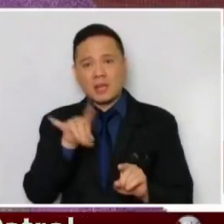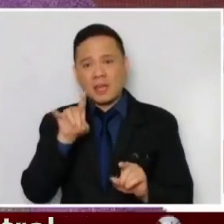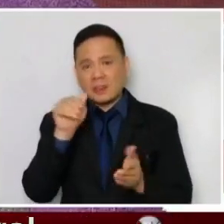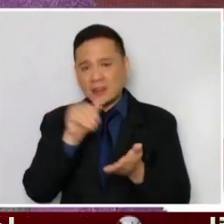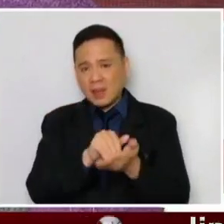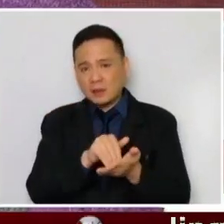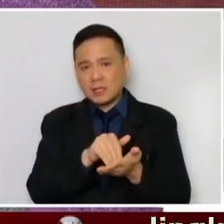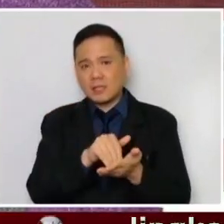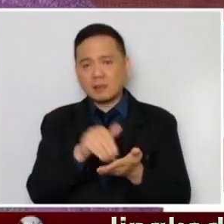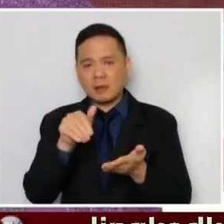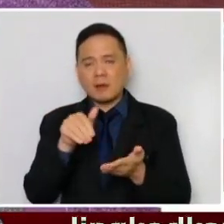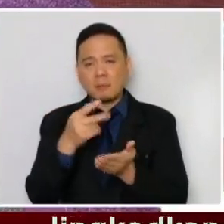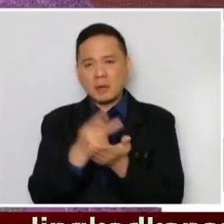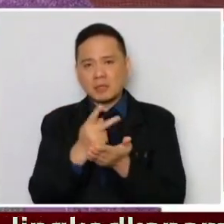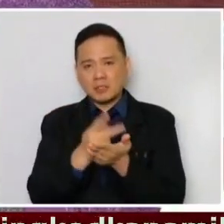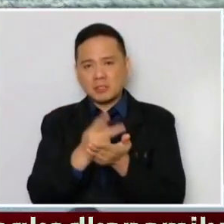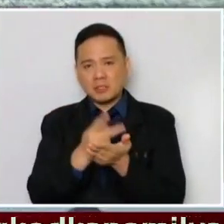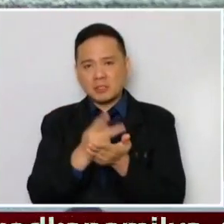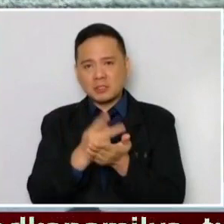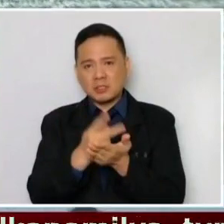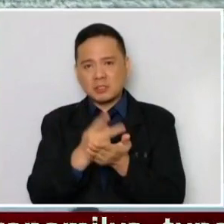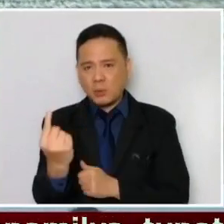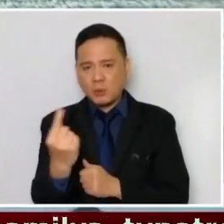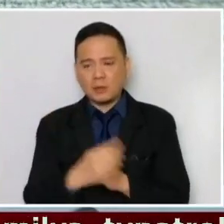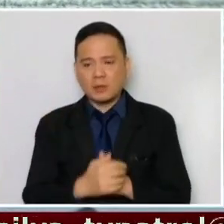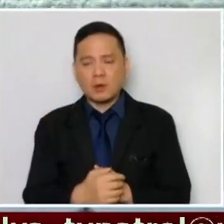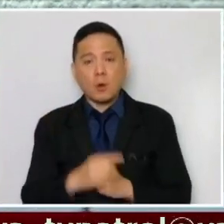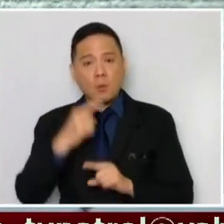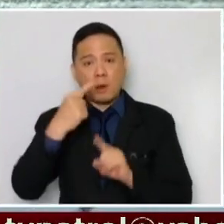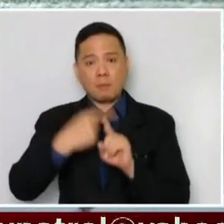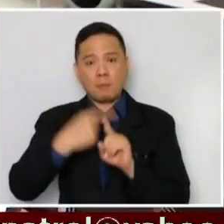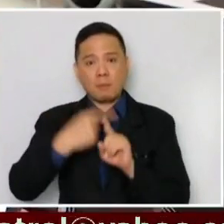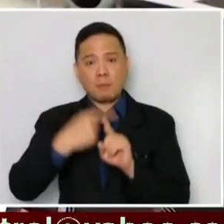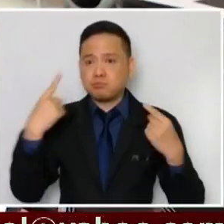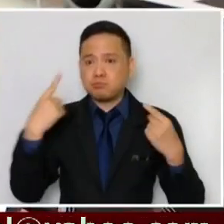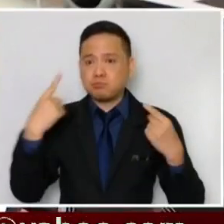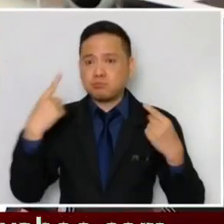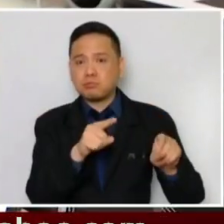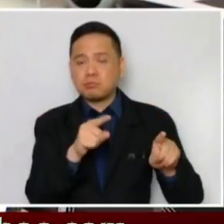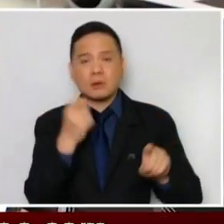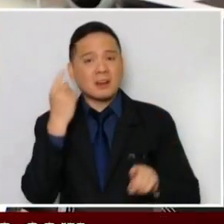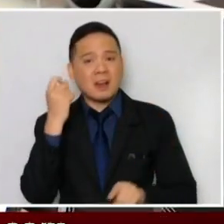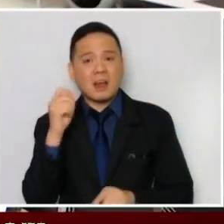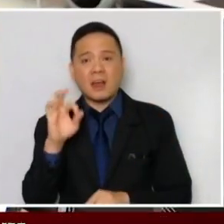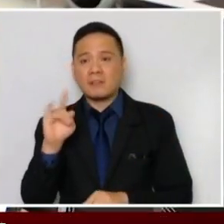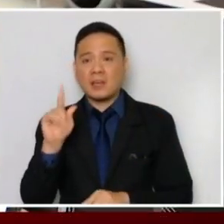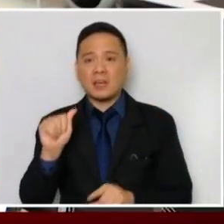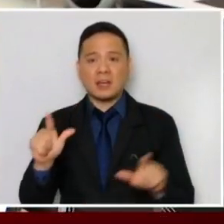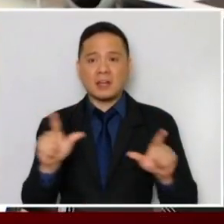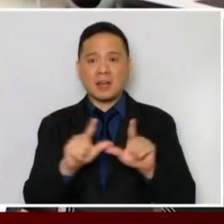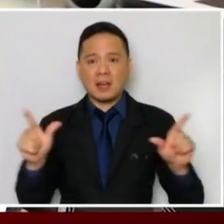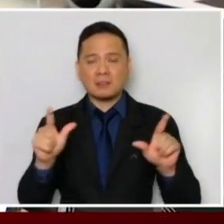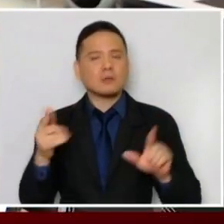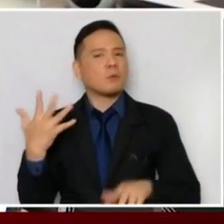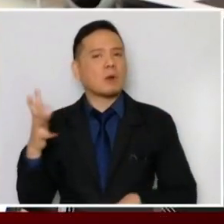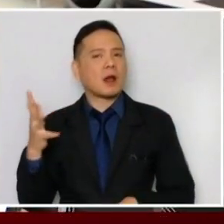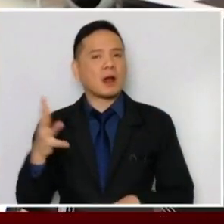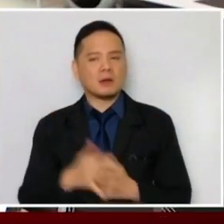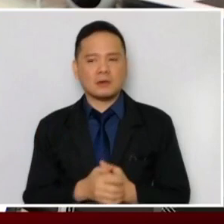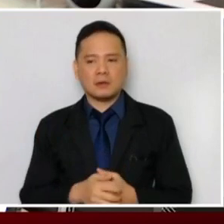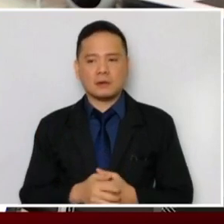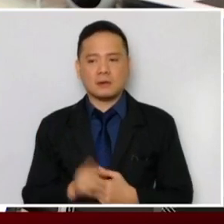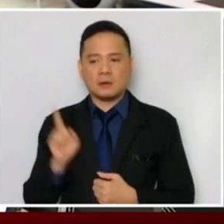lang. Isang buwan na umano siya nagbebenta nito kahit wala siyang FDA permit. May 15 to 18 transactions na siyang